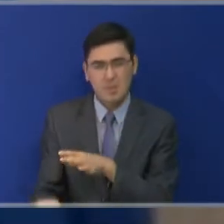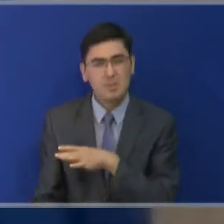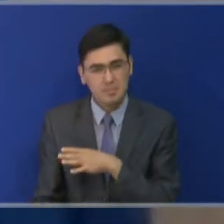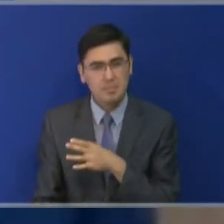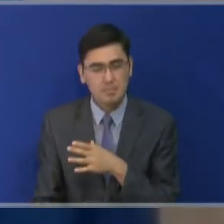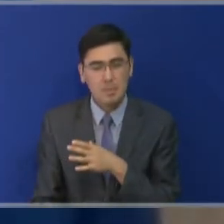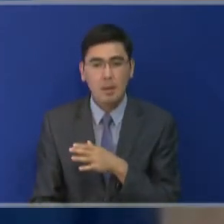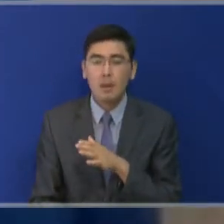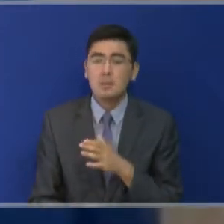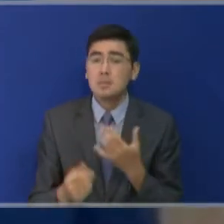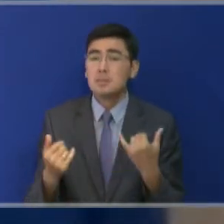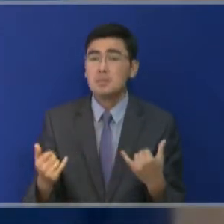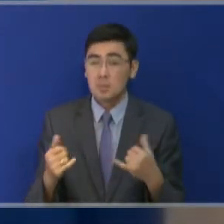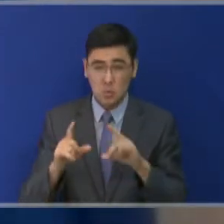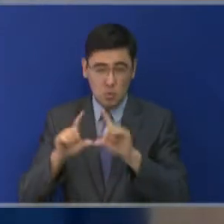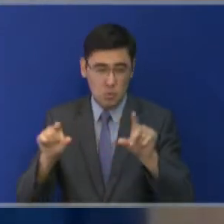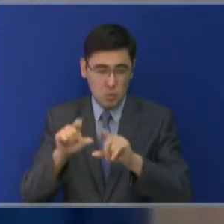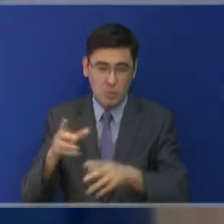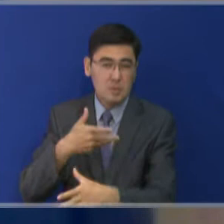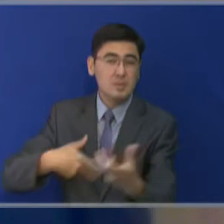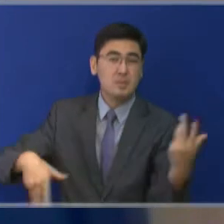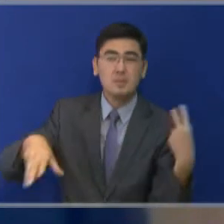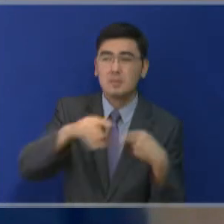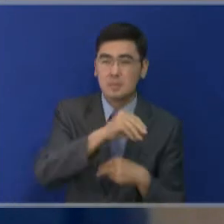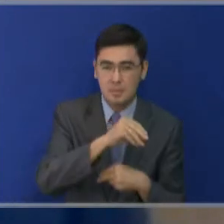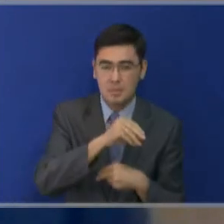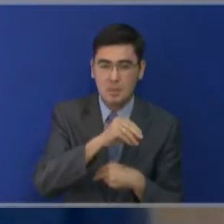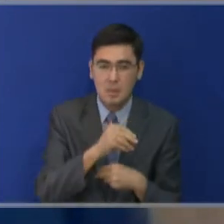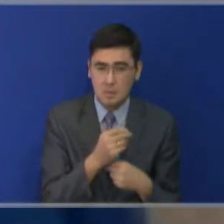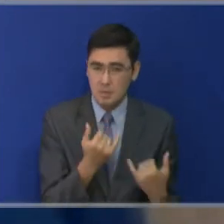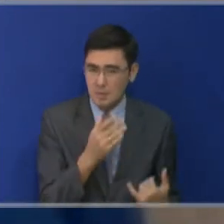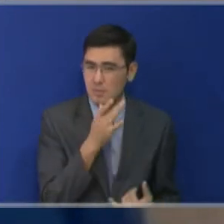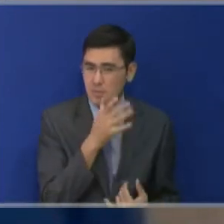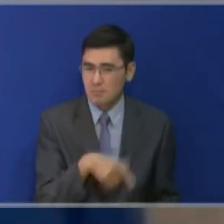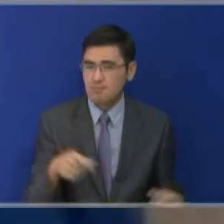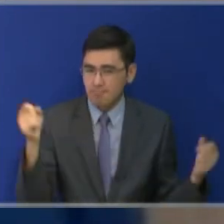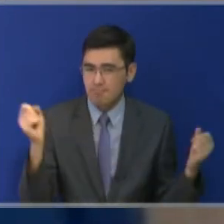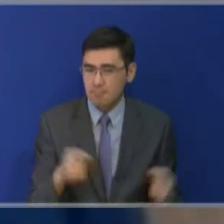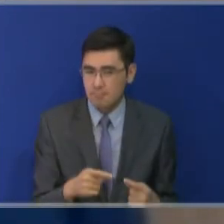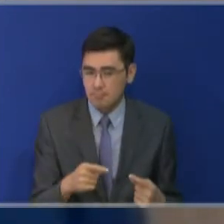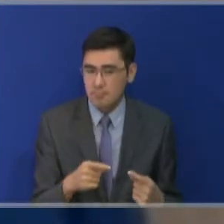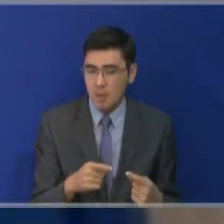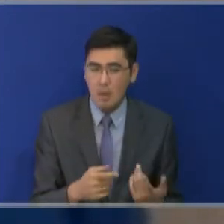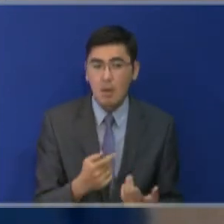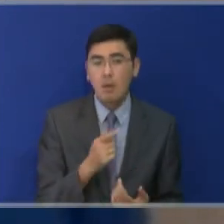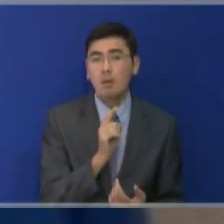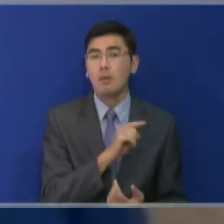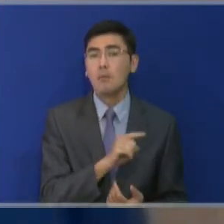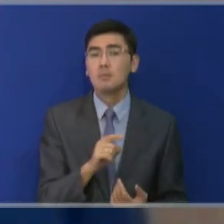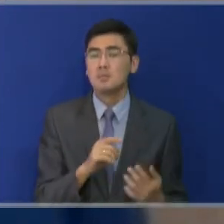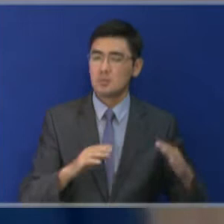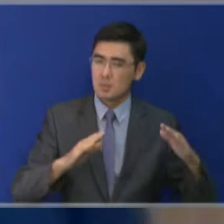Жалпы, бұның өзін заман ағысы уақыт көшінде болудың факторы